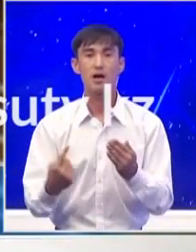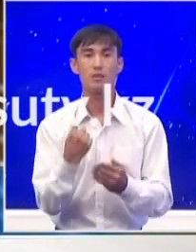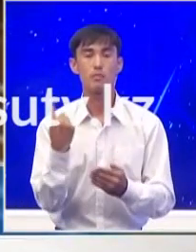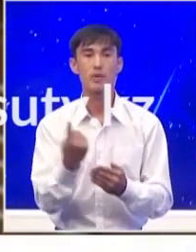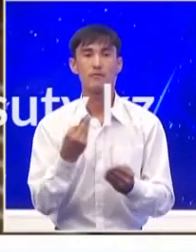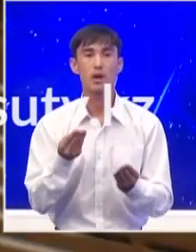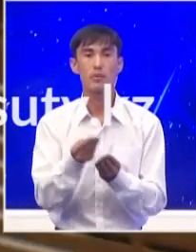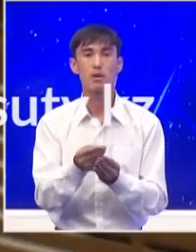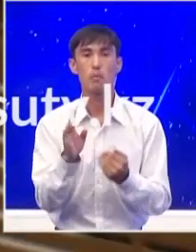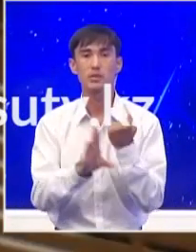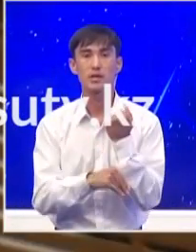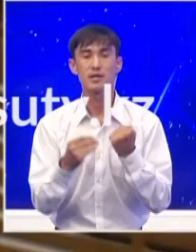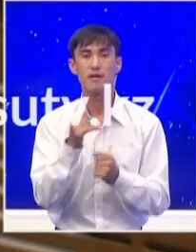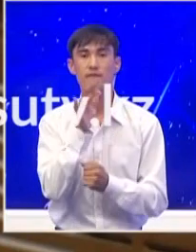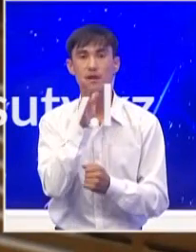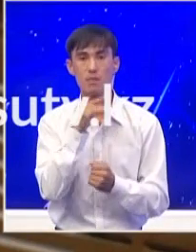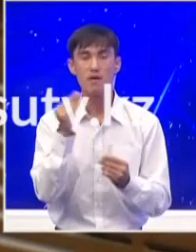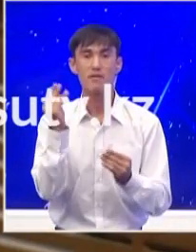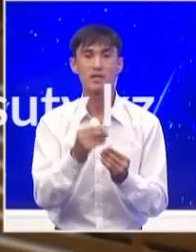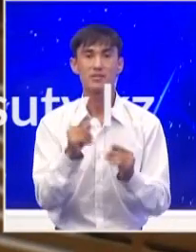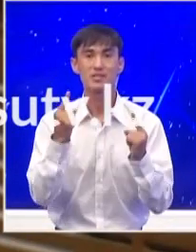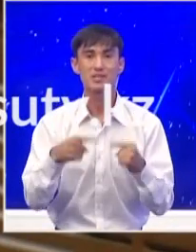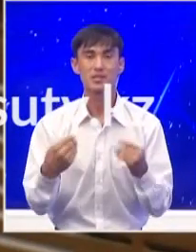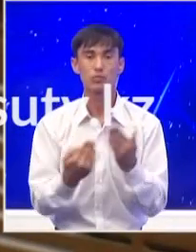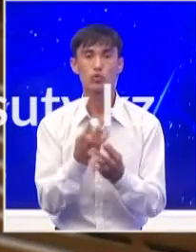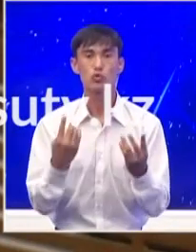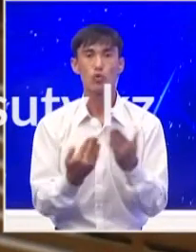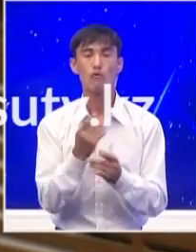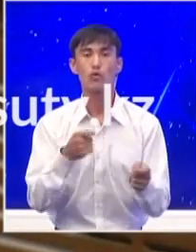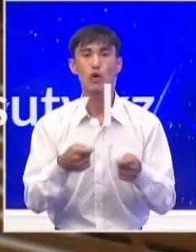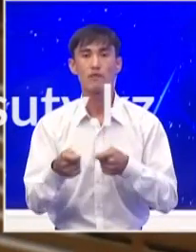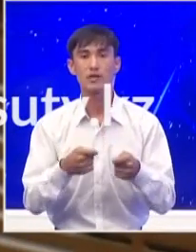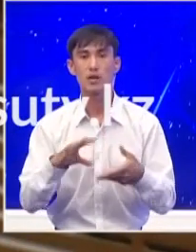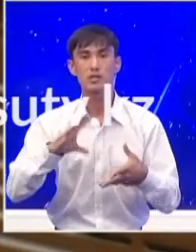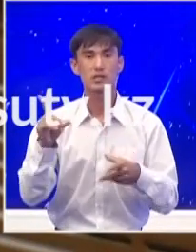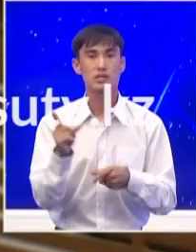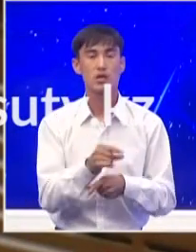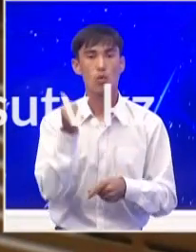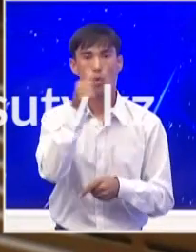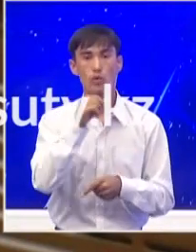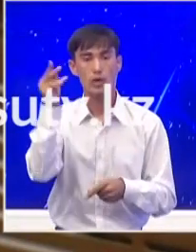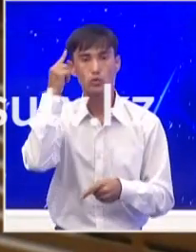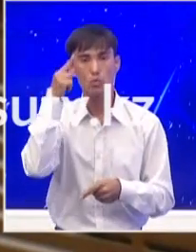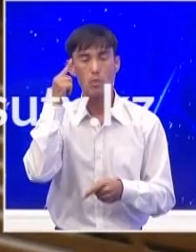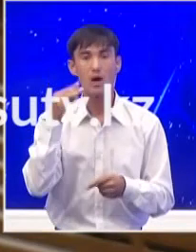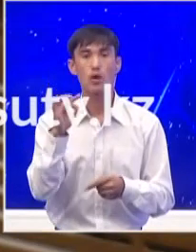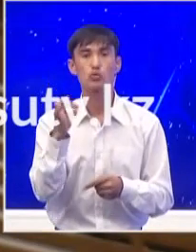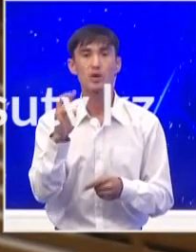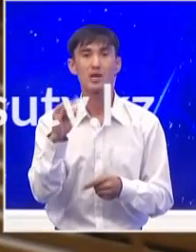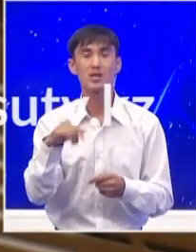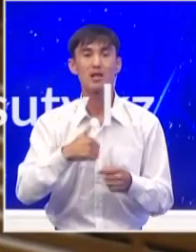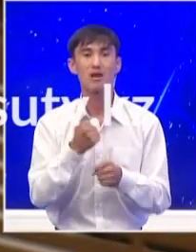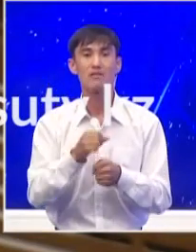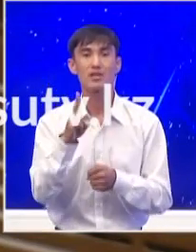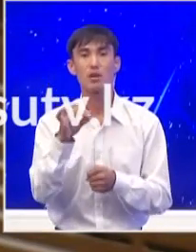последнее время эффективность этого фонда снизилась и нам нужен новый руководитель после целого года раздумий на разбой кожи главный муфтий дом к